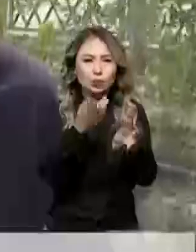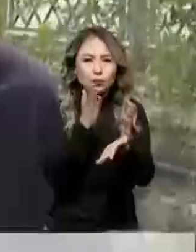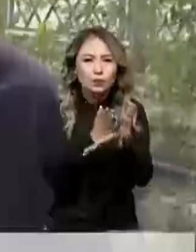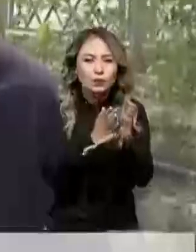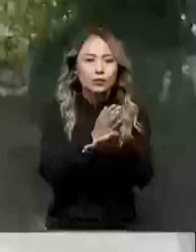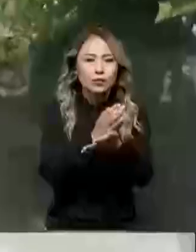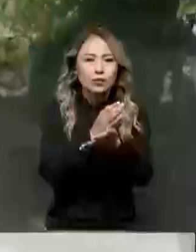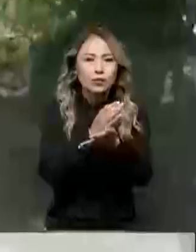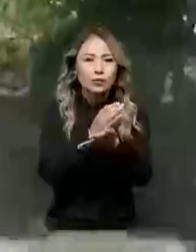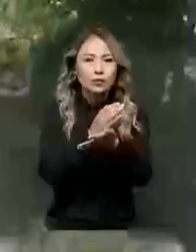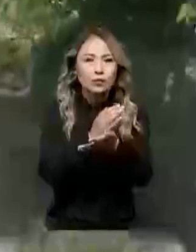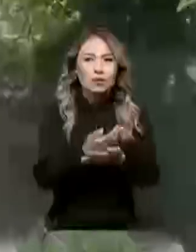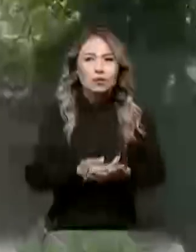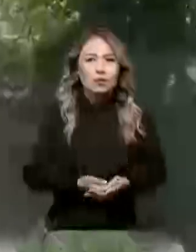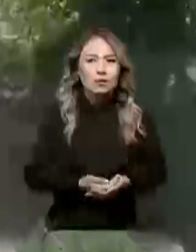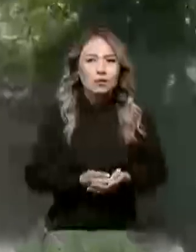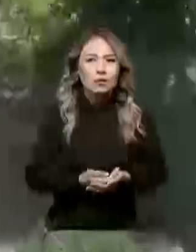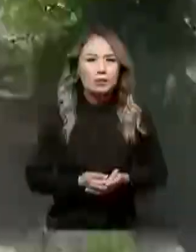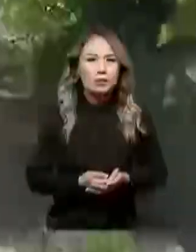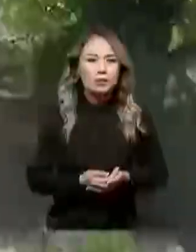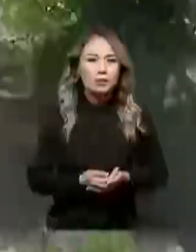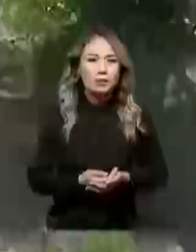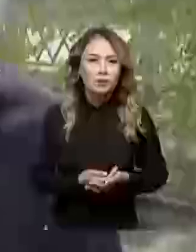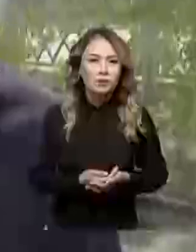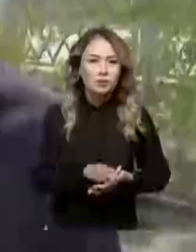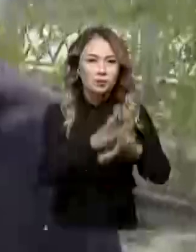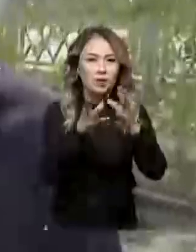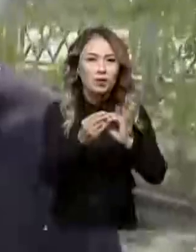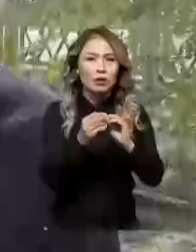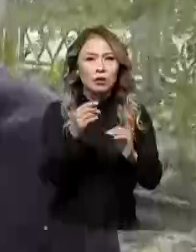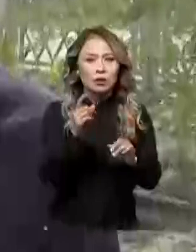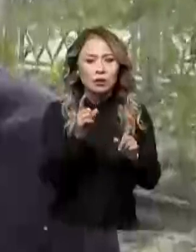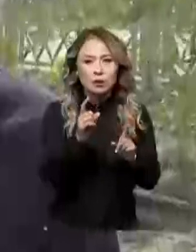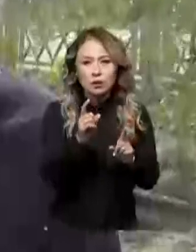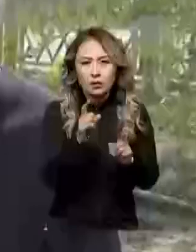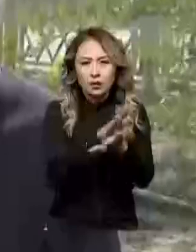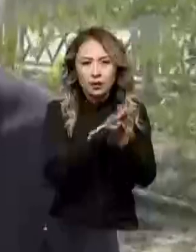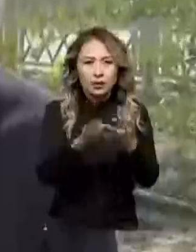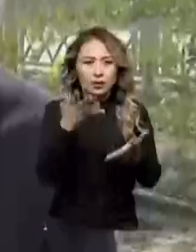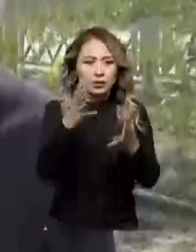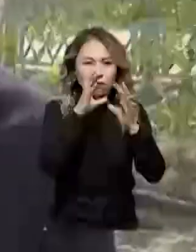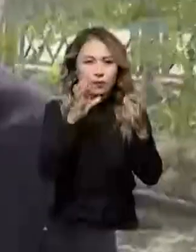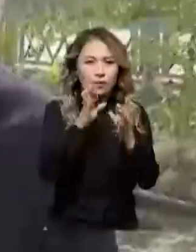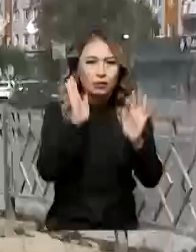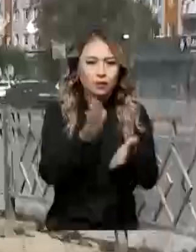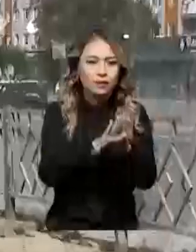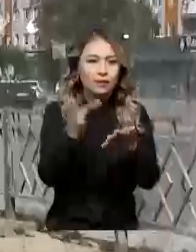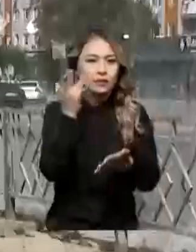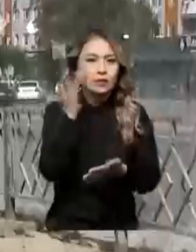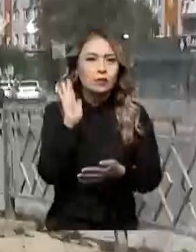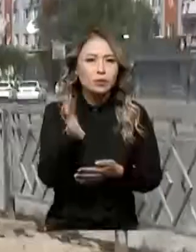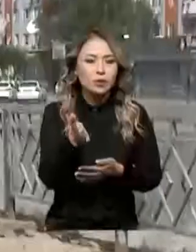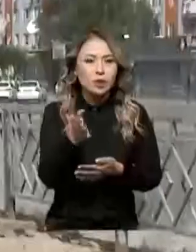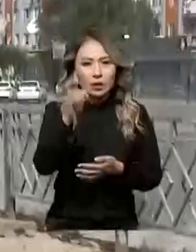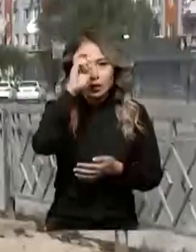енді жинадық біз. Өткеннен бері жинап жатырмыз енді. Нәтиже деген өзіміздің қолымызда, ол таза ұстасақ таза болады бәрі.